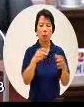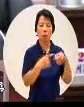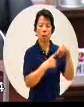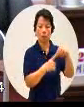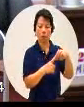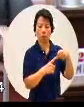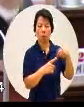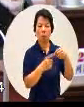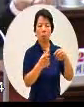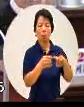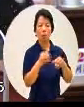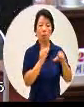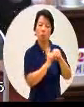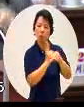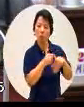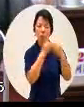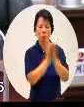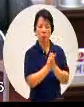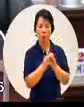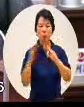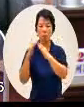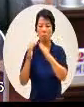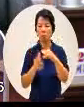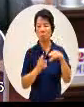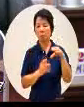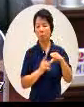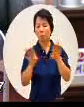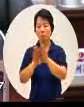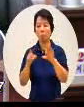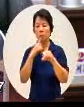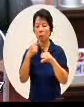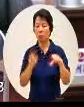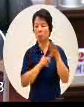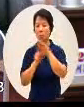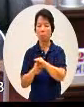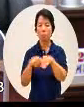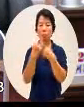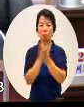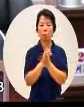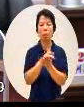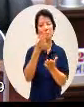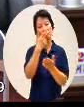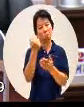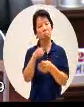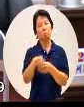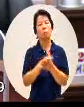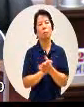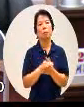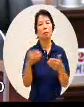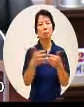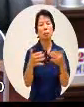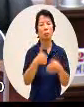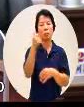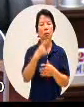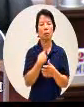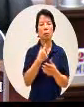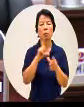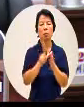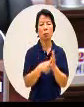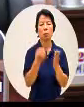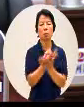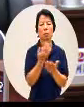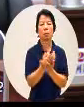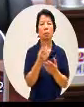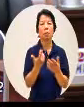都沒關係花的錢更少這是我的觀察因為交通局長我時間不夠了所以